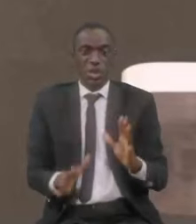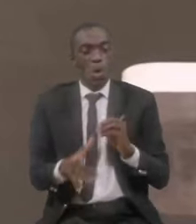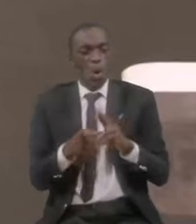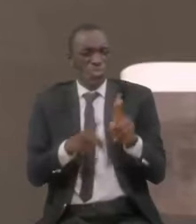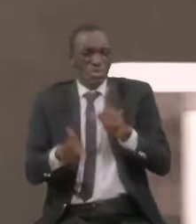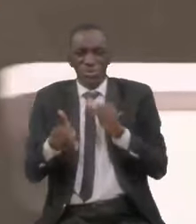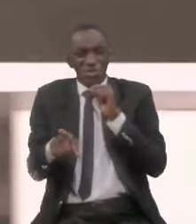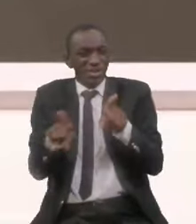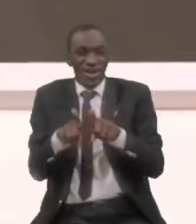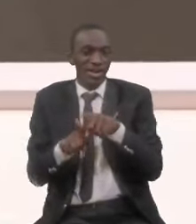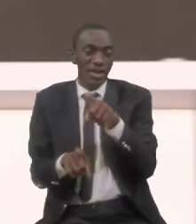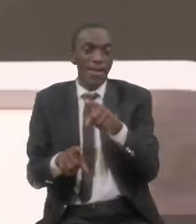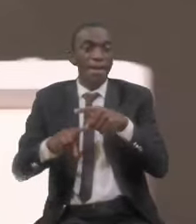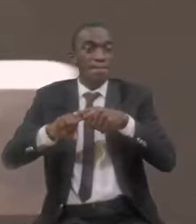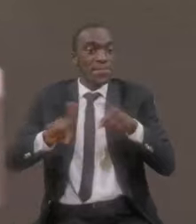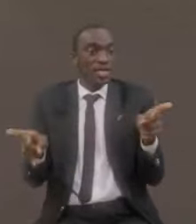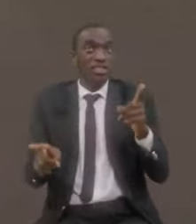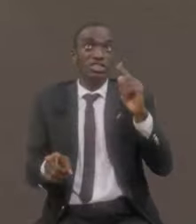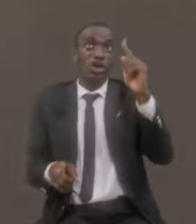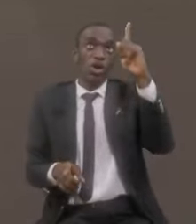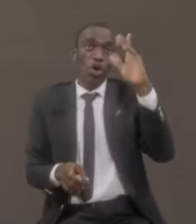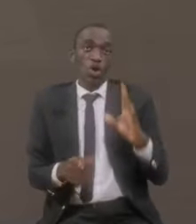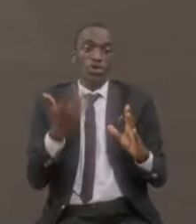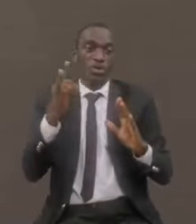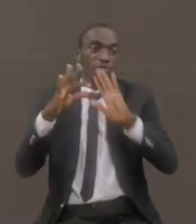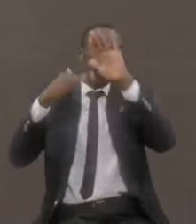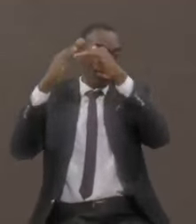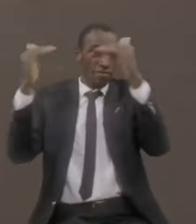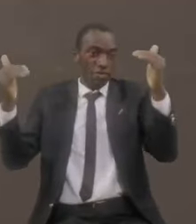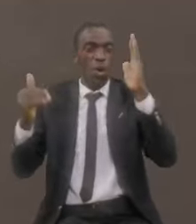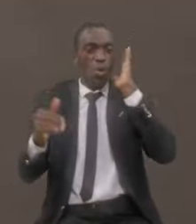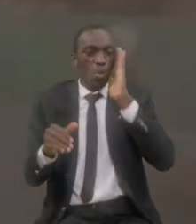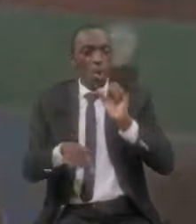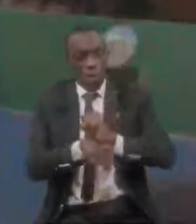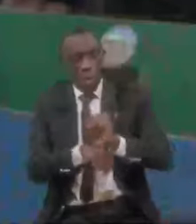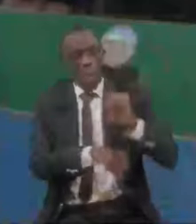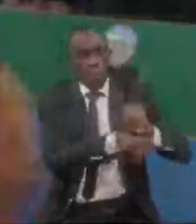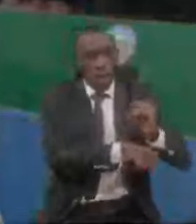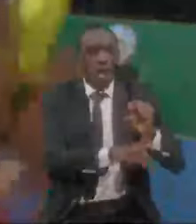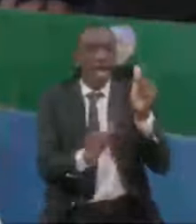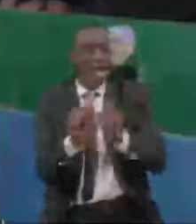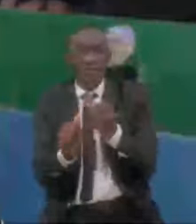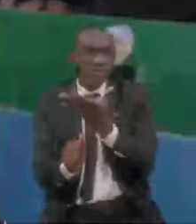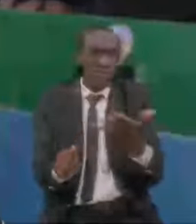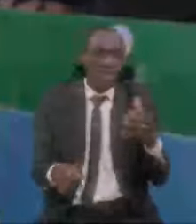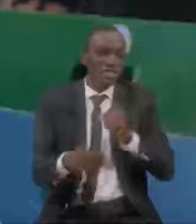Dieu du ciel va orchestrer toutes choses dans ta vie.